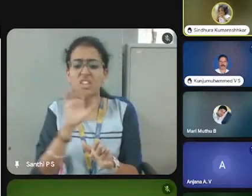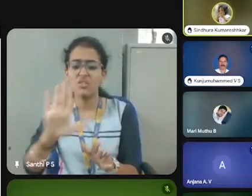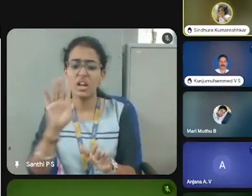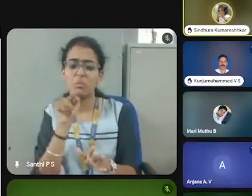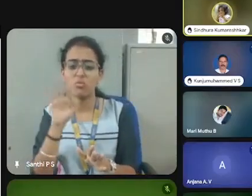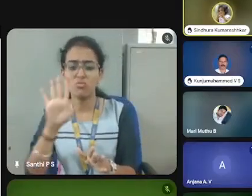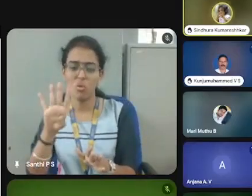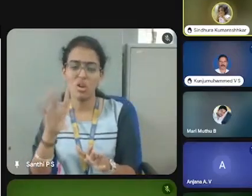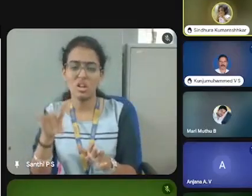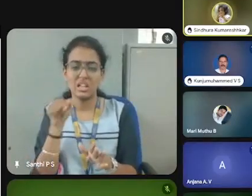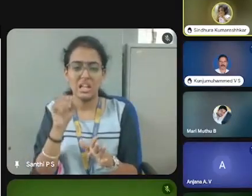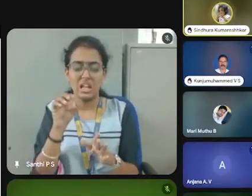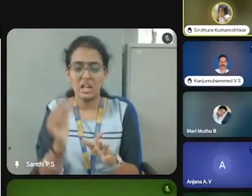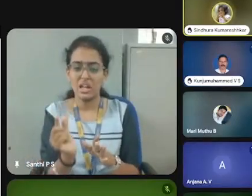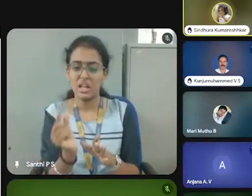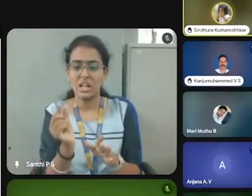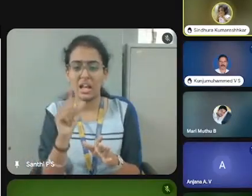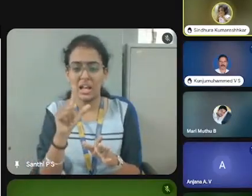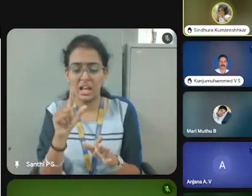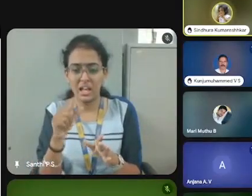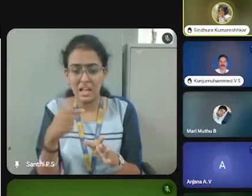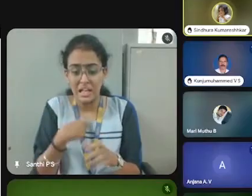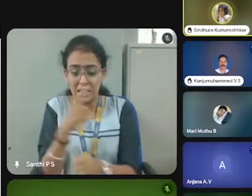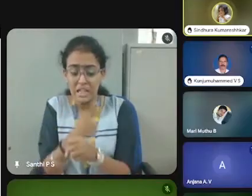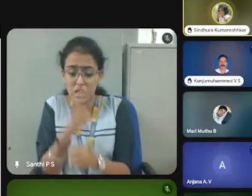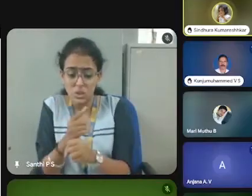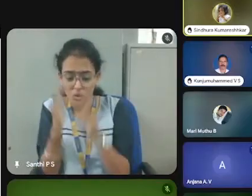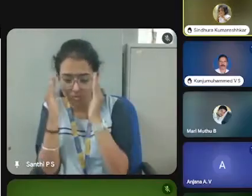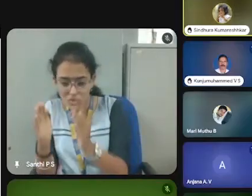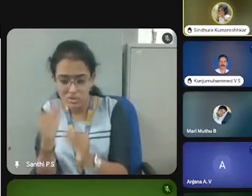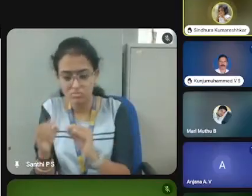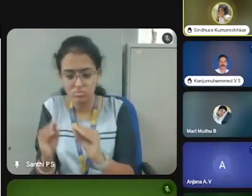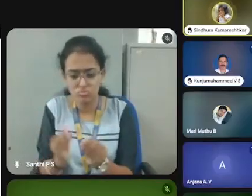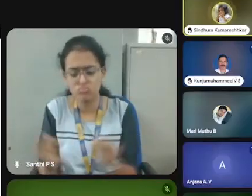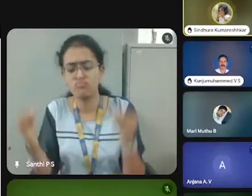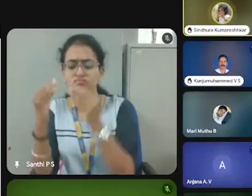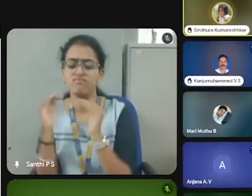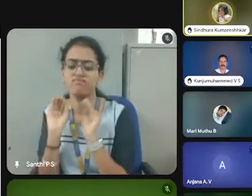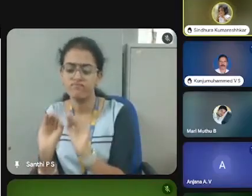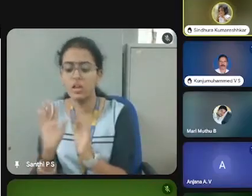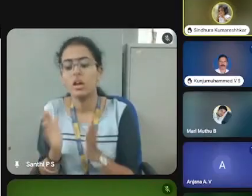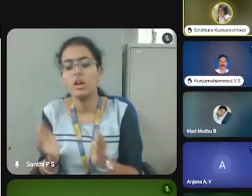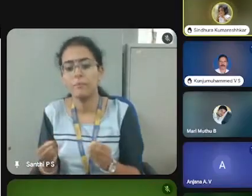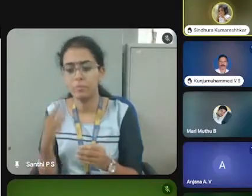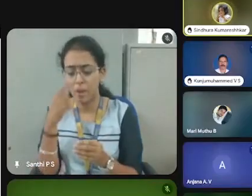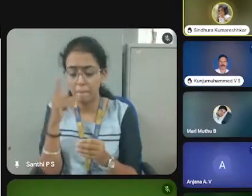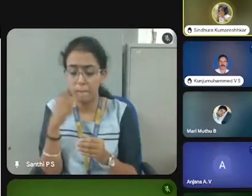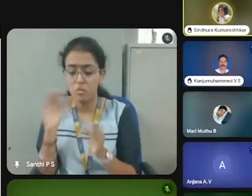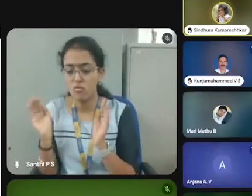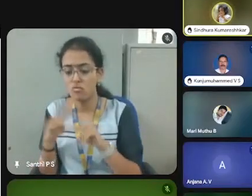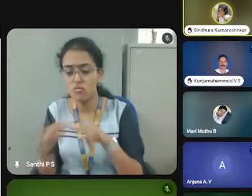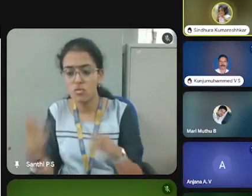UKG തന്നെ ഇരിക്കട്ടെ, ഞങ്ങളത് അഡ്ജസ്റ്റ് ചെയ്ത് ടീച്ചേഴ്സും കൂടെ ശ്രദ്ധിച്ചോളാം എന്ന് പറയണുണ്ട്. ഞങ്ങളുടെ പേരൻസിന്റെ ഭാഗത്തു നിന്നുള്ള ഫുൾ സപ്പോർട്ട് വേണം. പിന്നെ